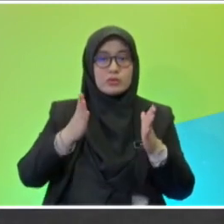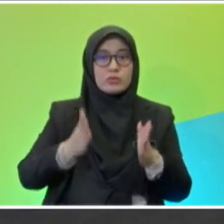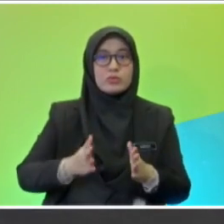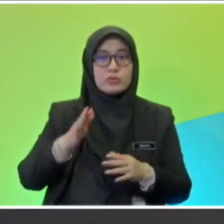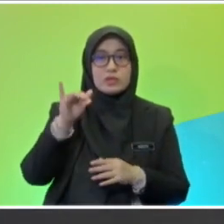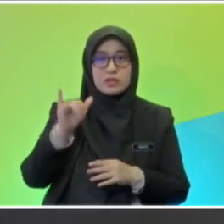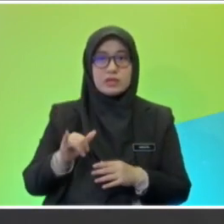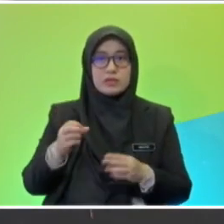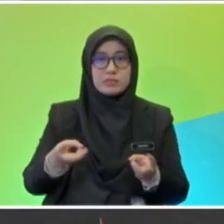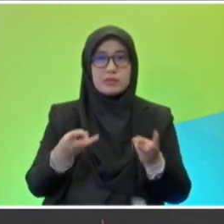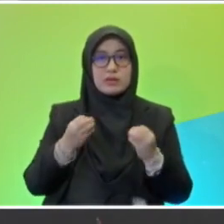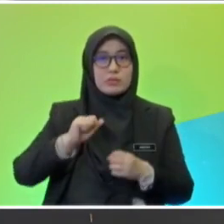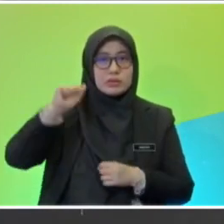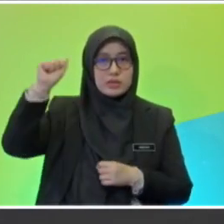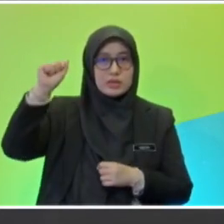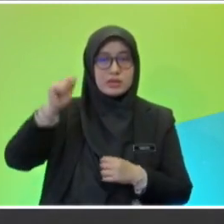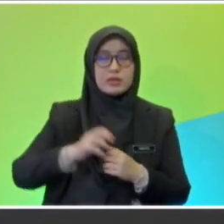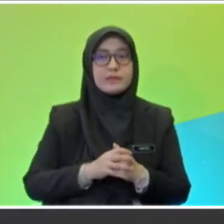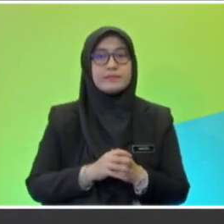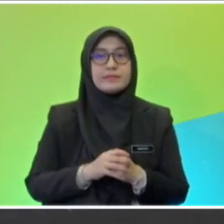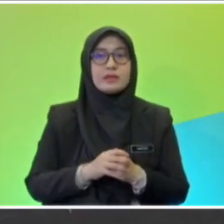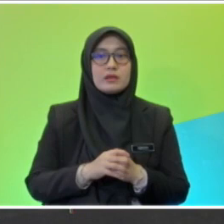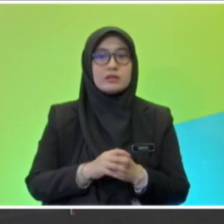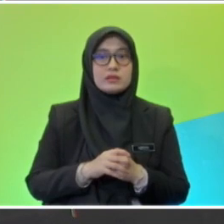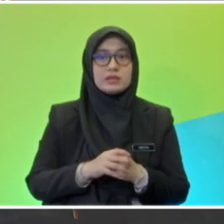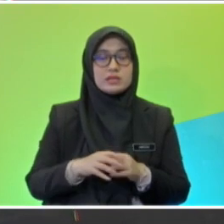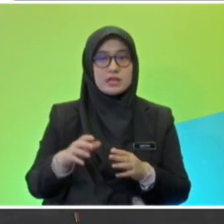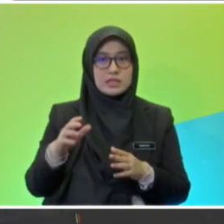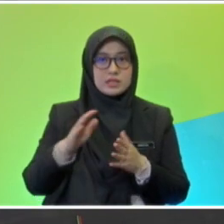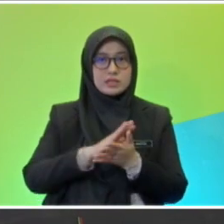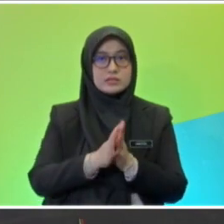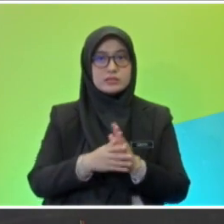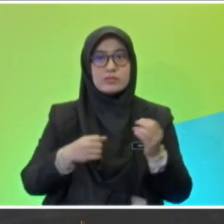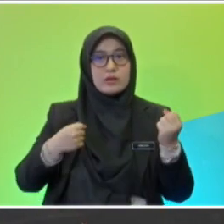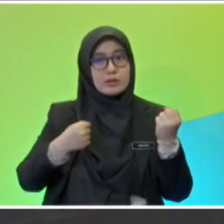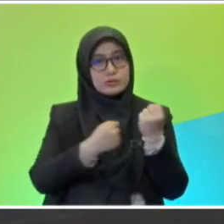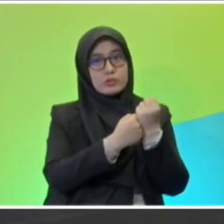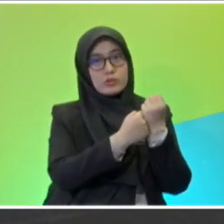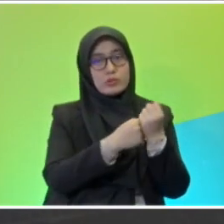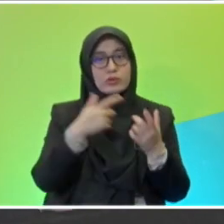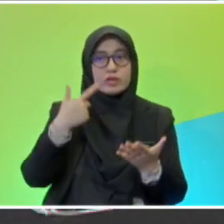inspirasi kedua kepada pejuang bangsa dan memberikan semangat kepada pejuang kemerdekaan